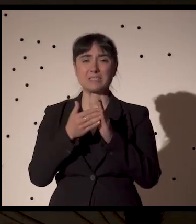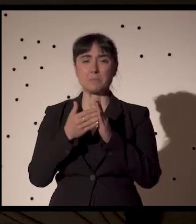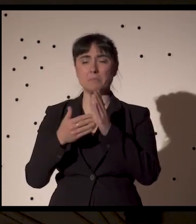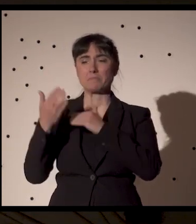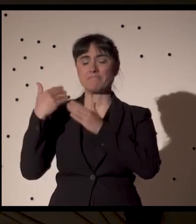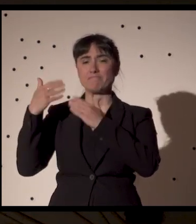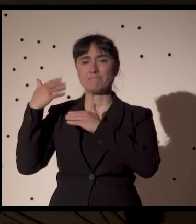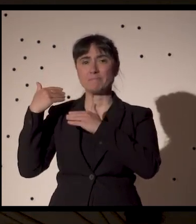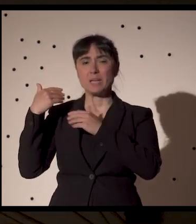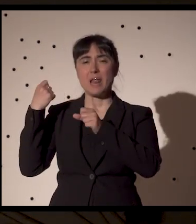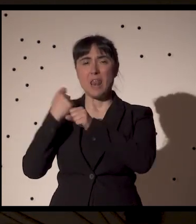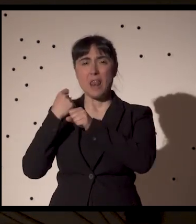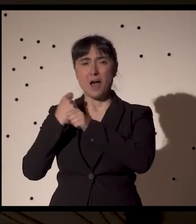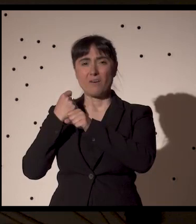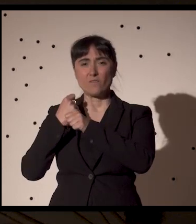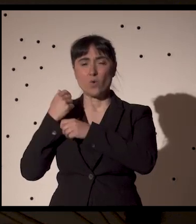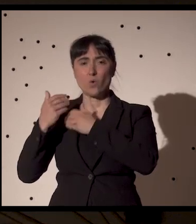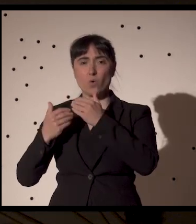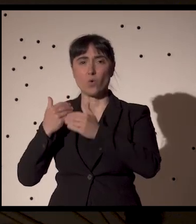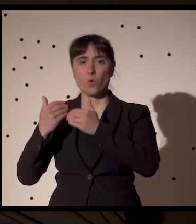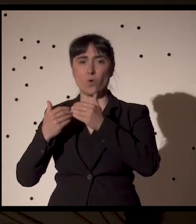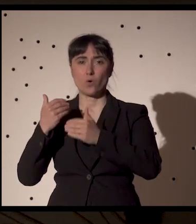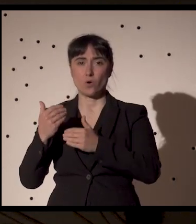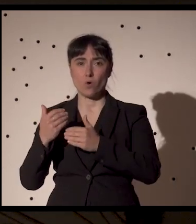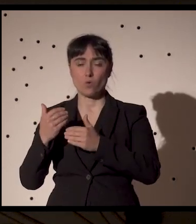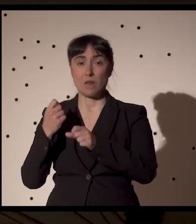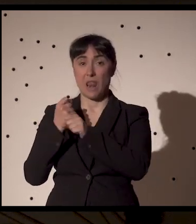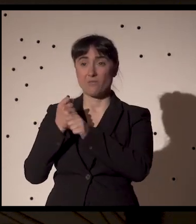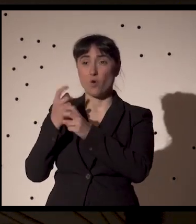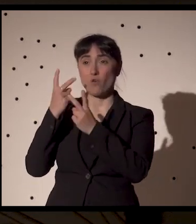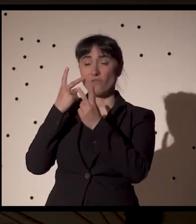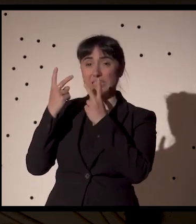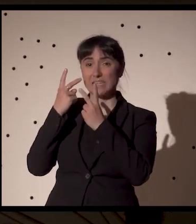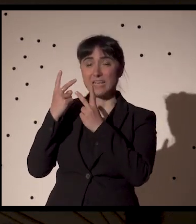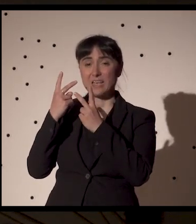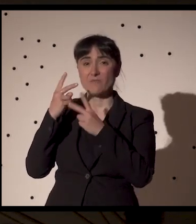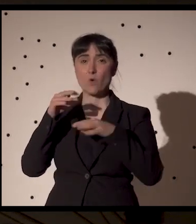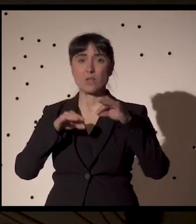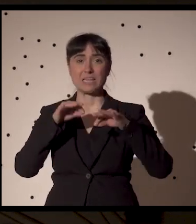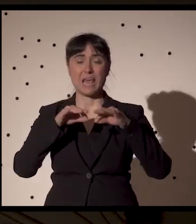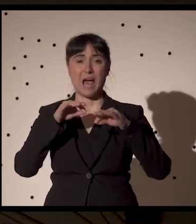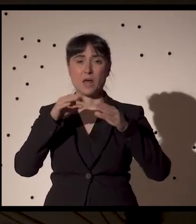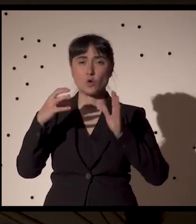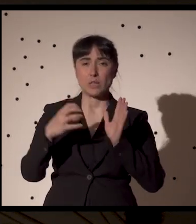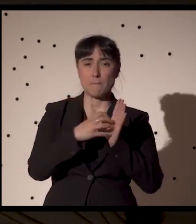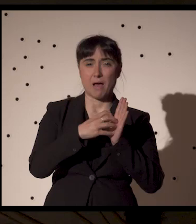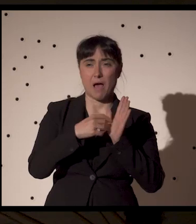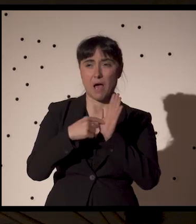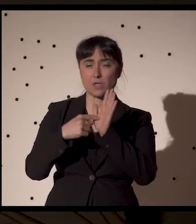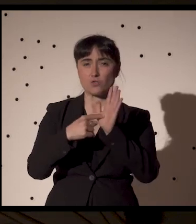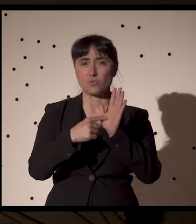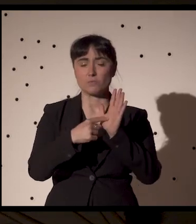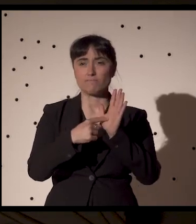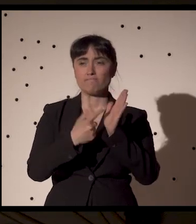visivo al teatro di immagine e questo grande movimento a portata addirittura la teorizzazione di una forma